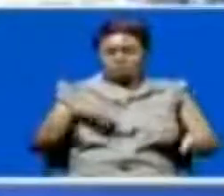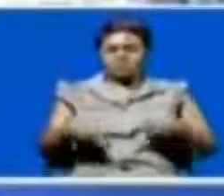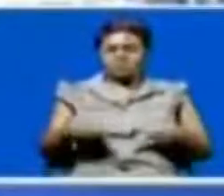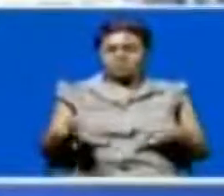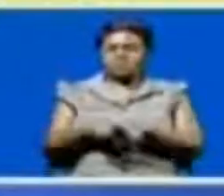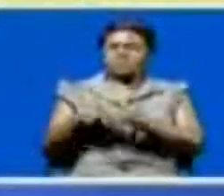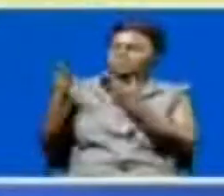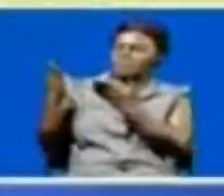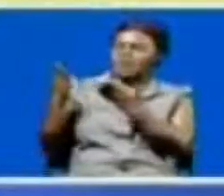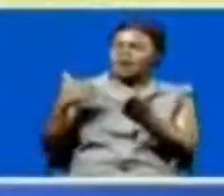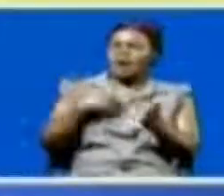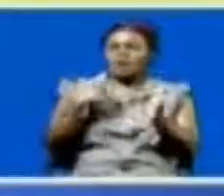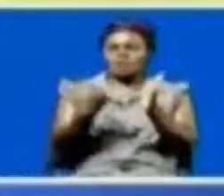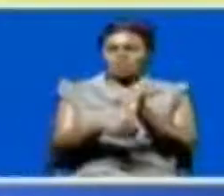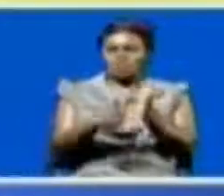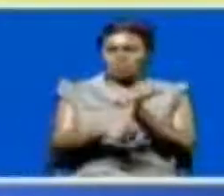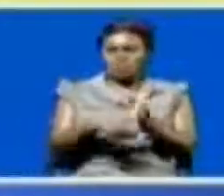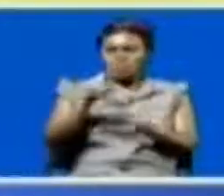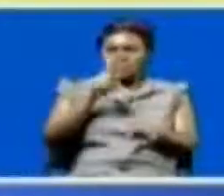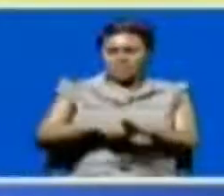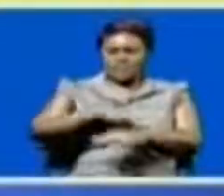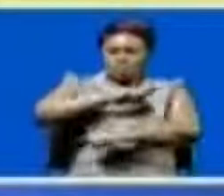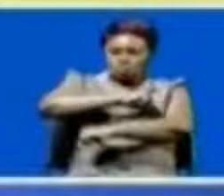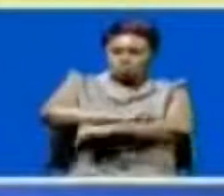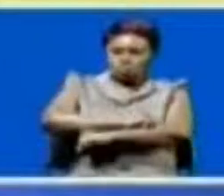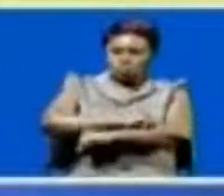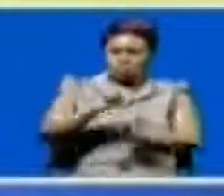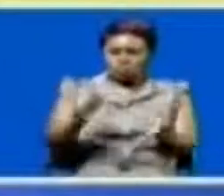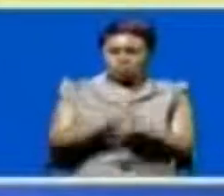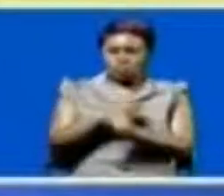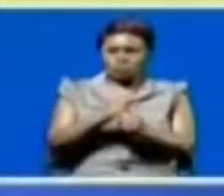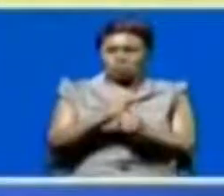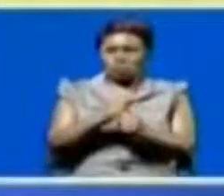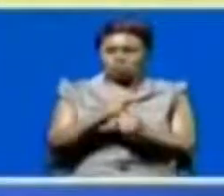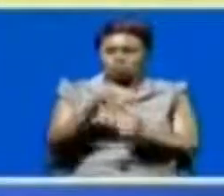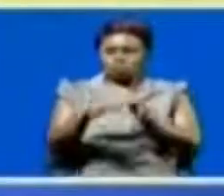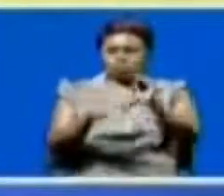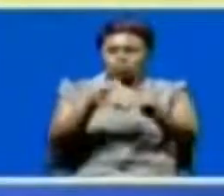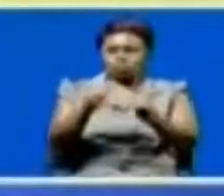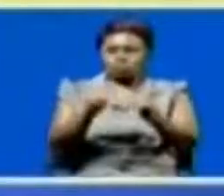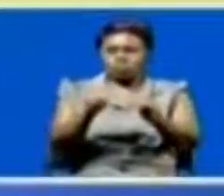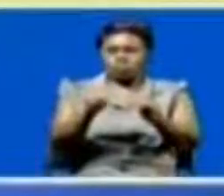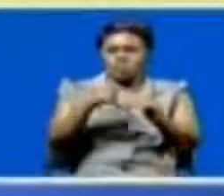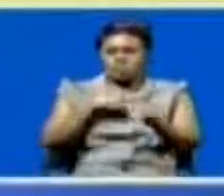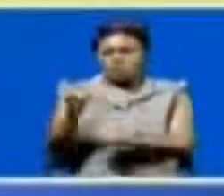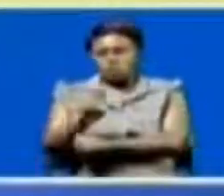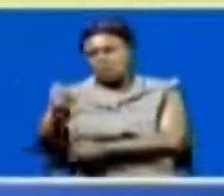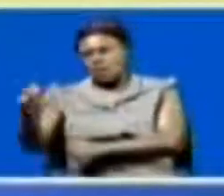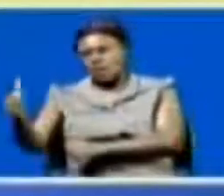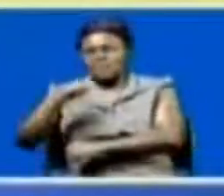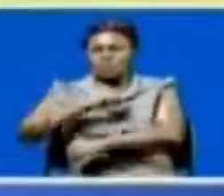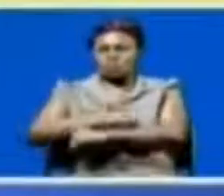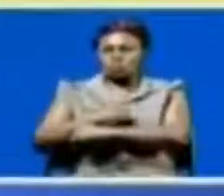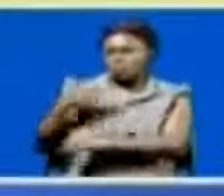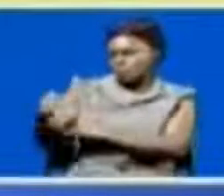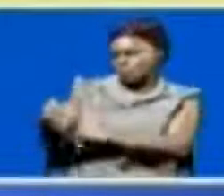her. Alikuwa na shida kwa sababu mahali alikuwa shule angefika juu ya mguu. Sasa ilibidi sasa nitafutie shule ambayo iko